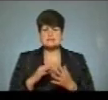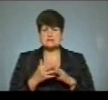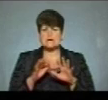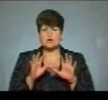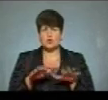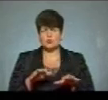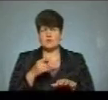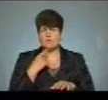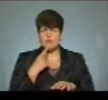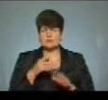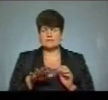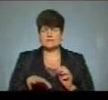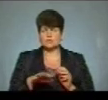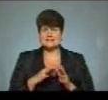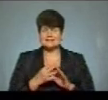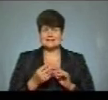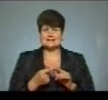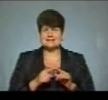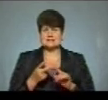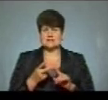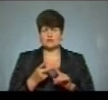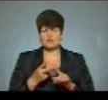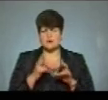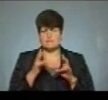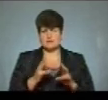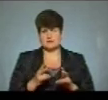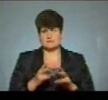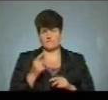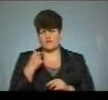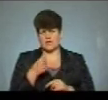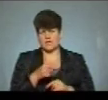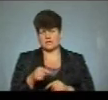Ігор Радецький каже, на території села це друга аварія з травмованими за рік.